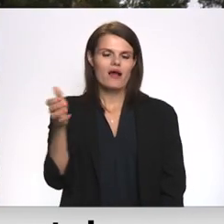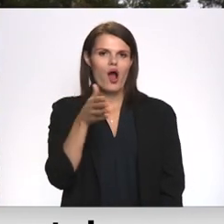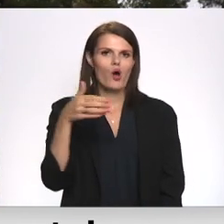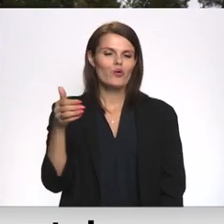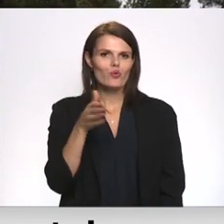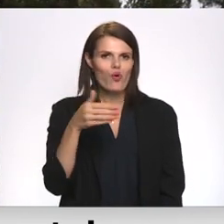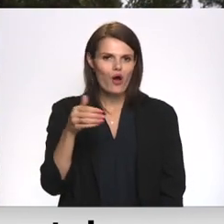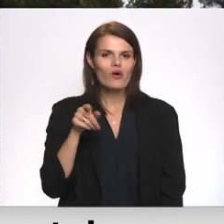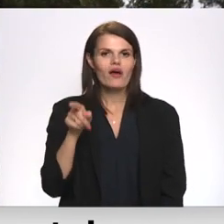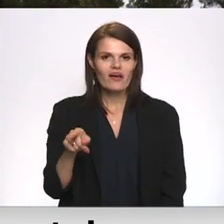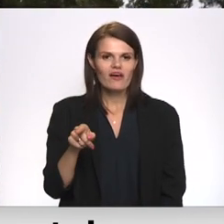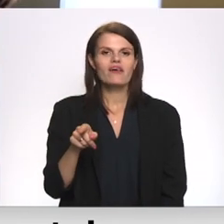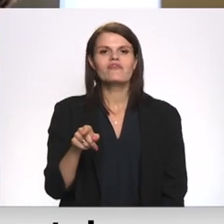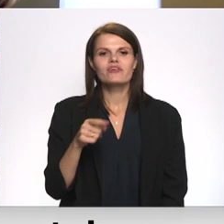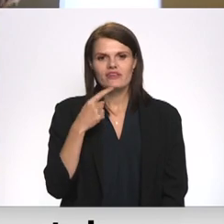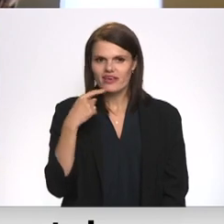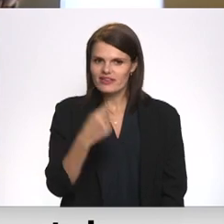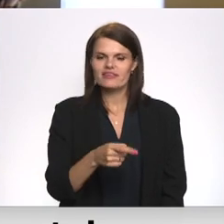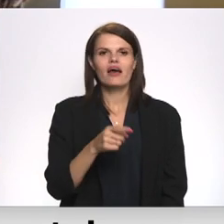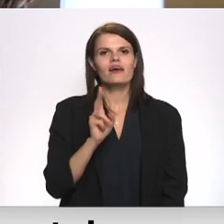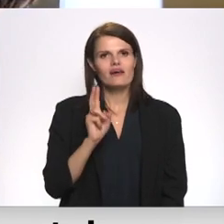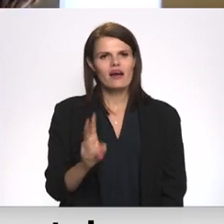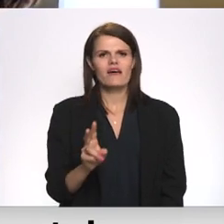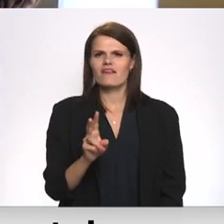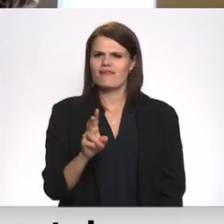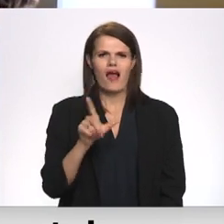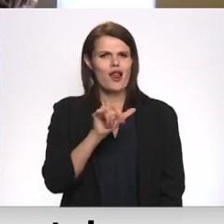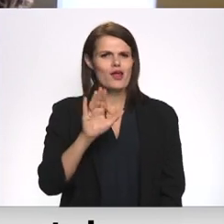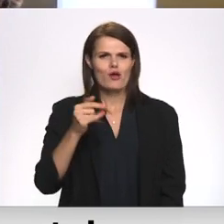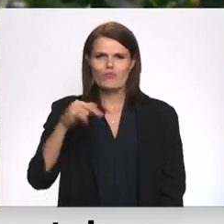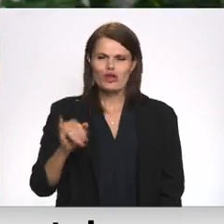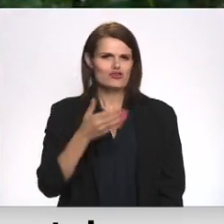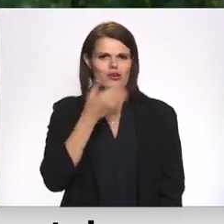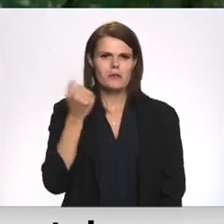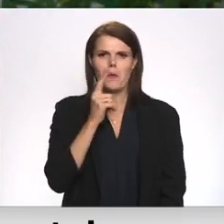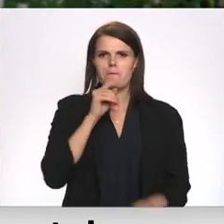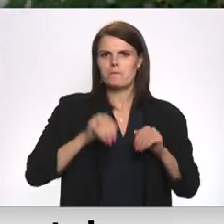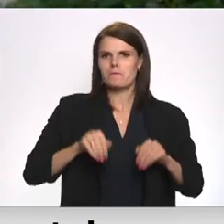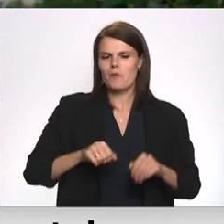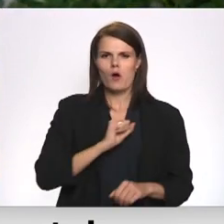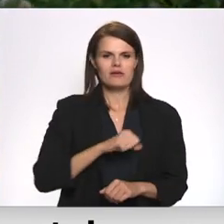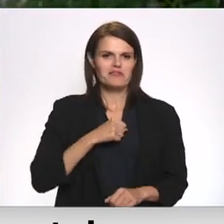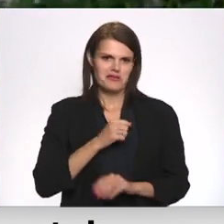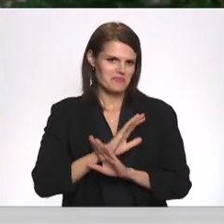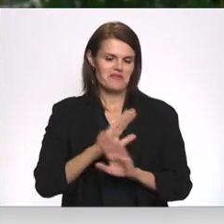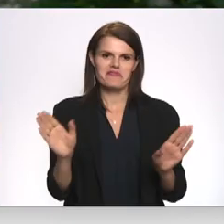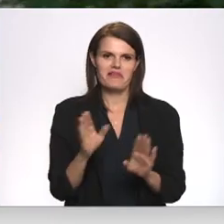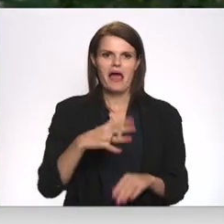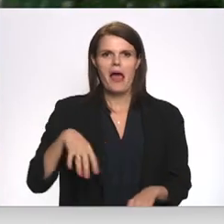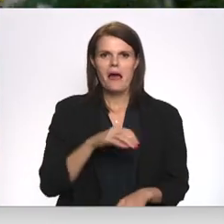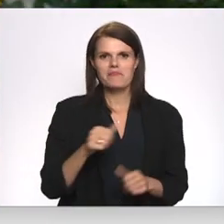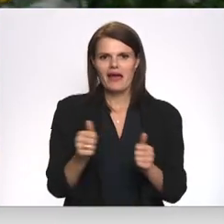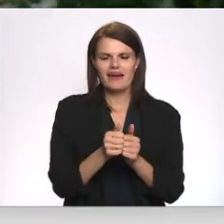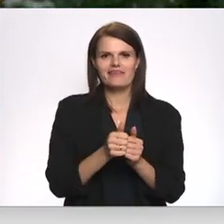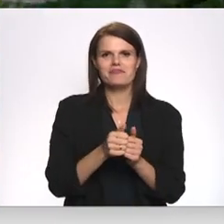karogu. Viņa apgāž pieņēmumu par lībiešiem, ka tie ir nerunīgi un skarbi. Bet mēs jau jūrmalā, man liekas, pie jūras visi ar